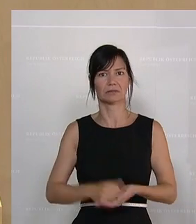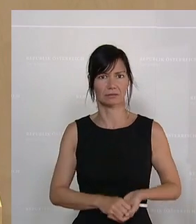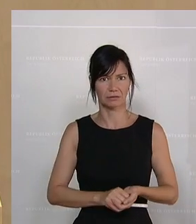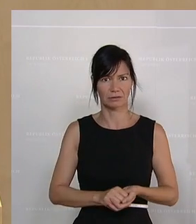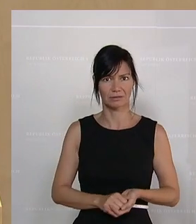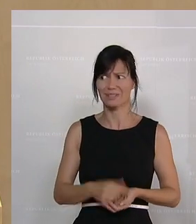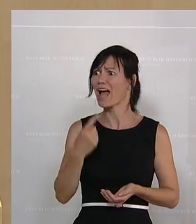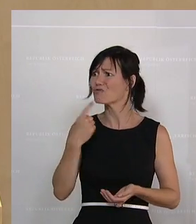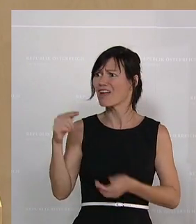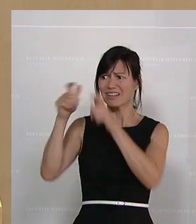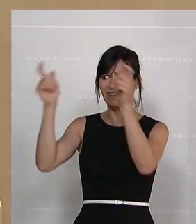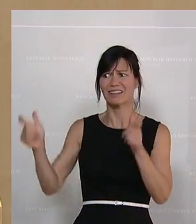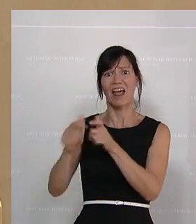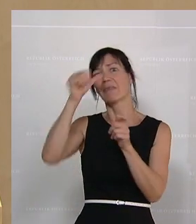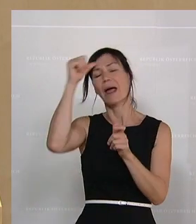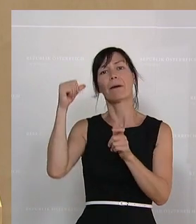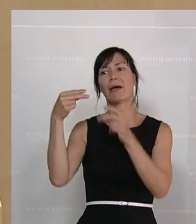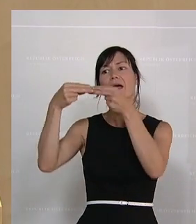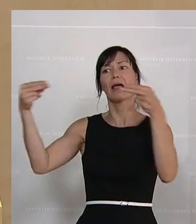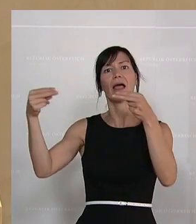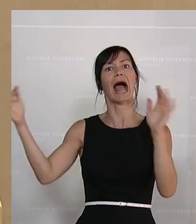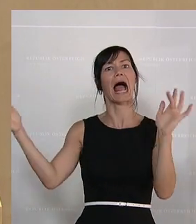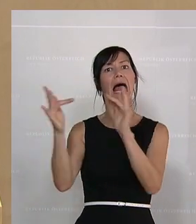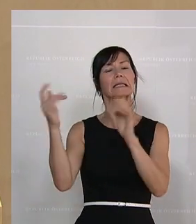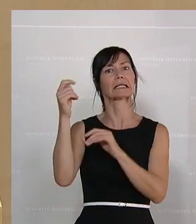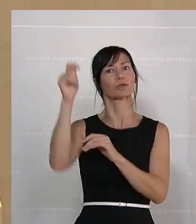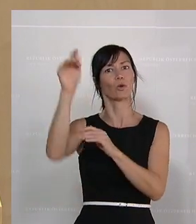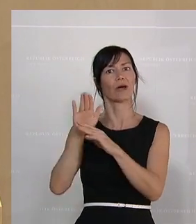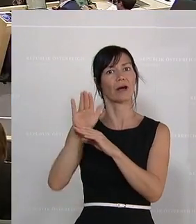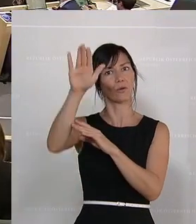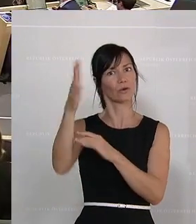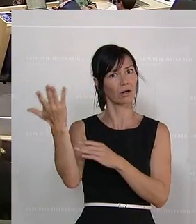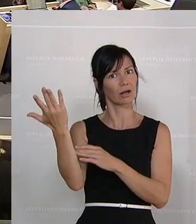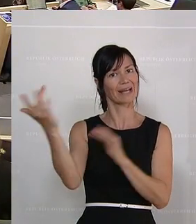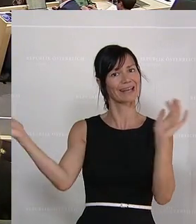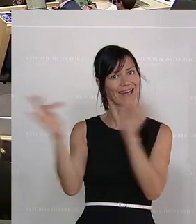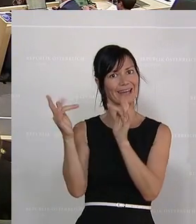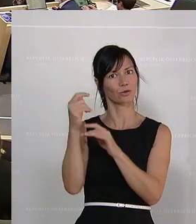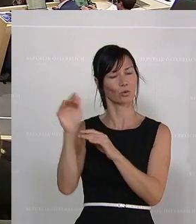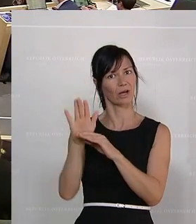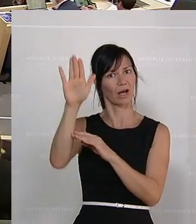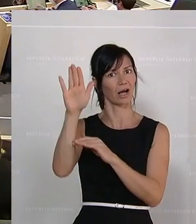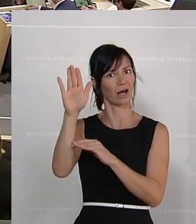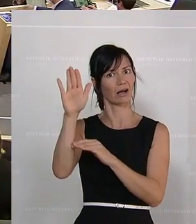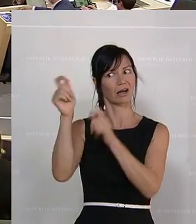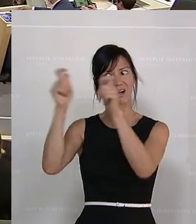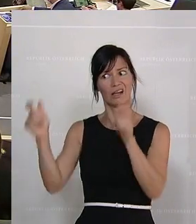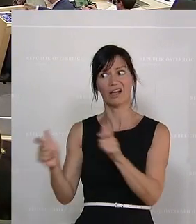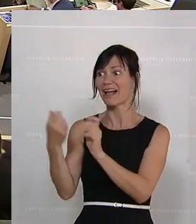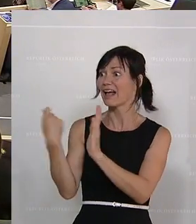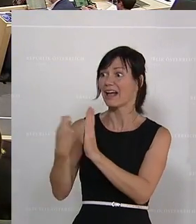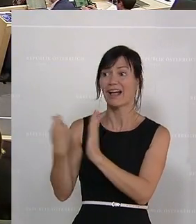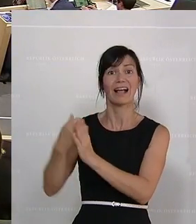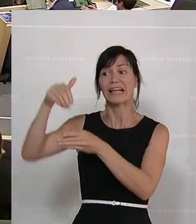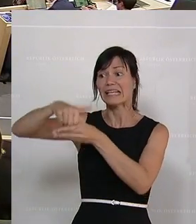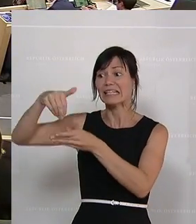teuerung paket obwohl keine einzige maßnahme in diesem paket ist dass auf diese teuren preise